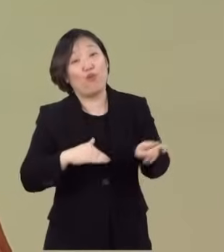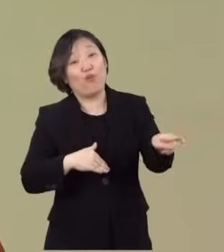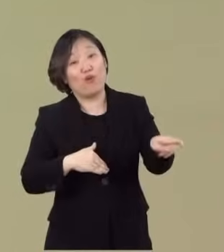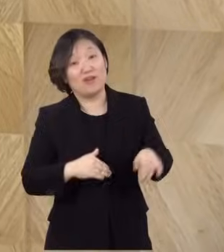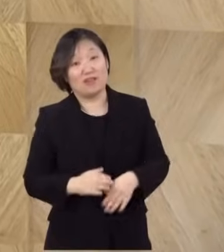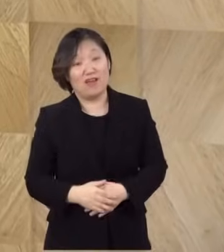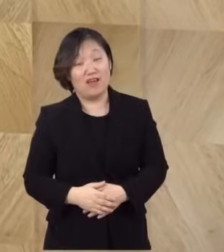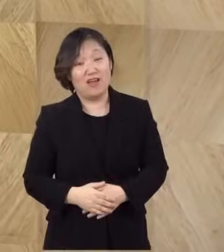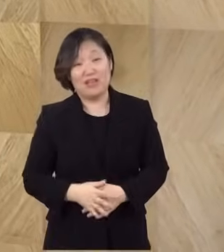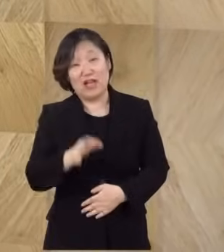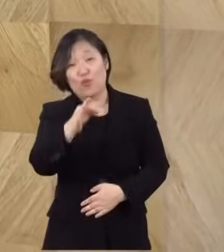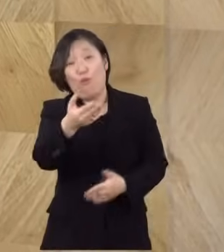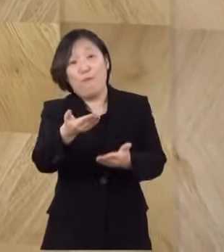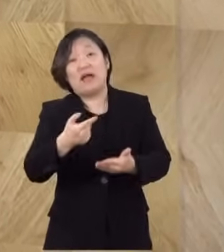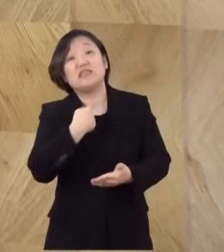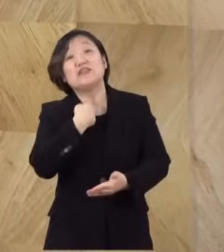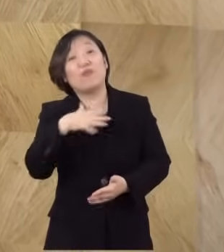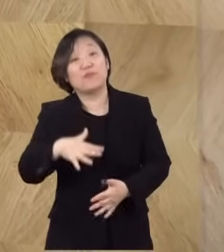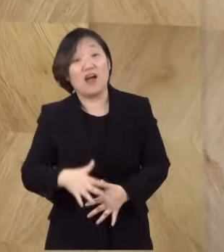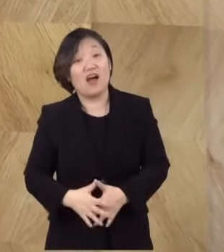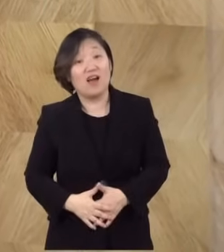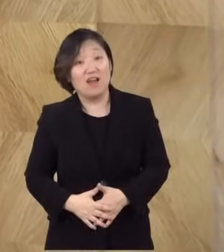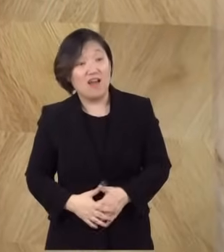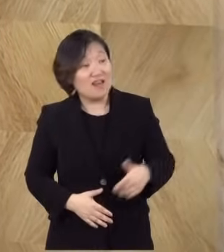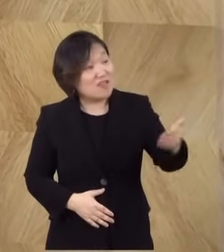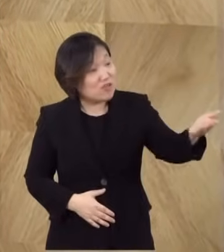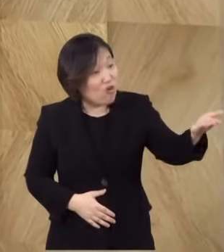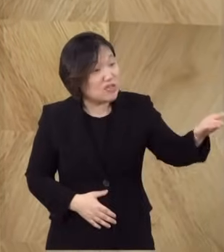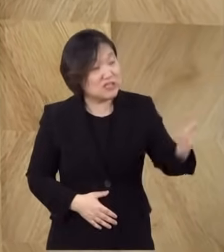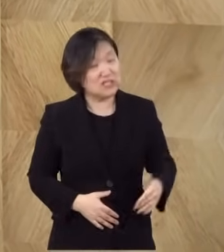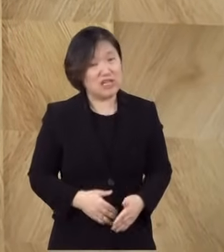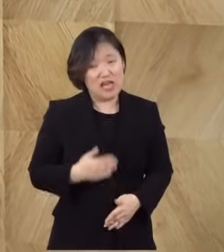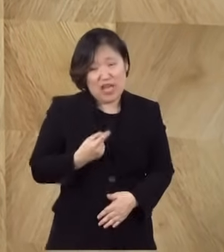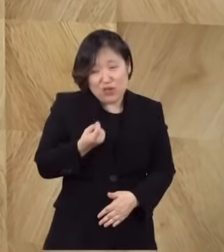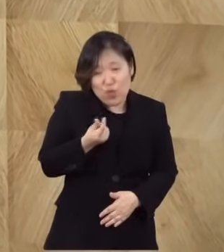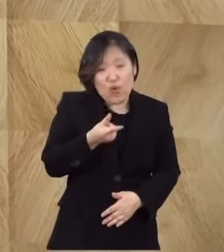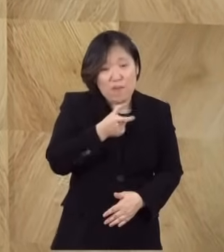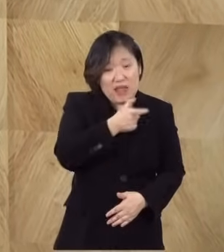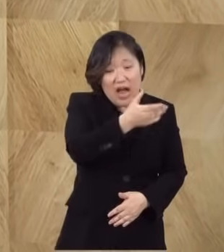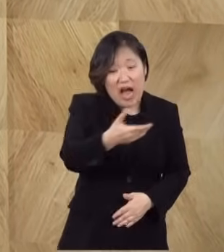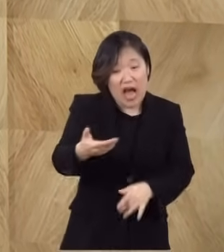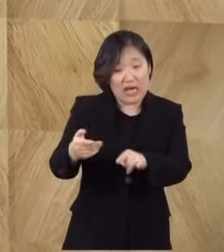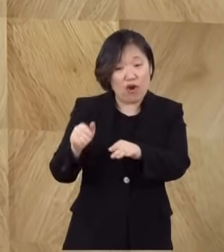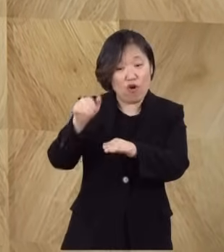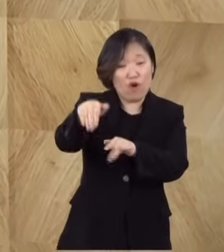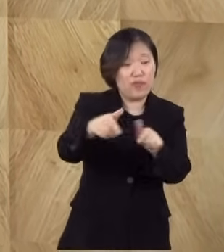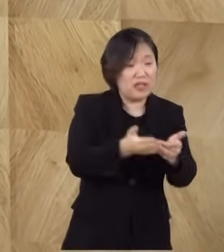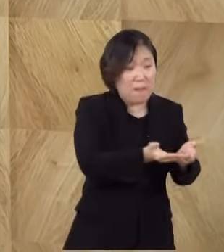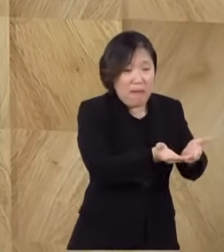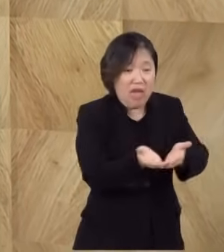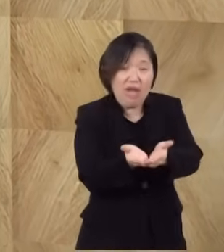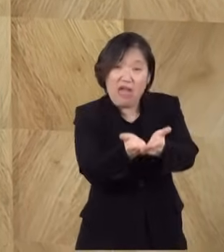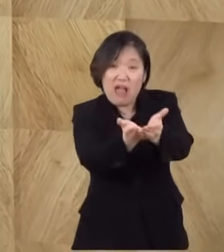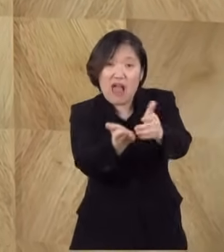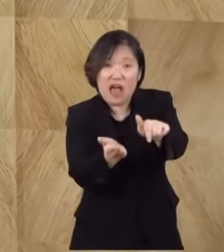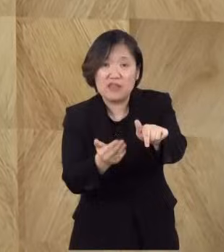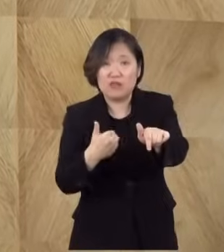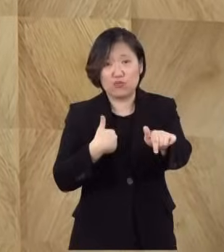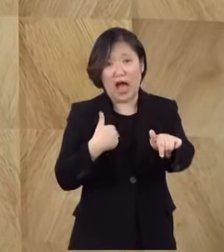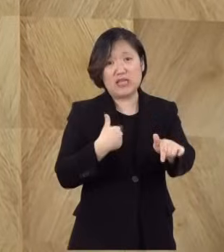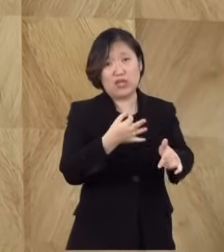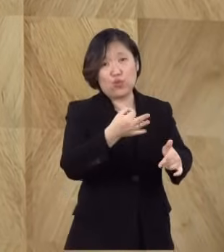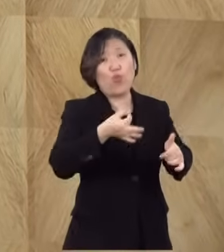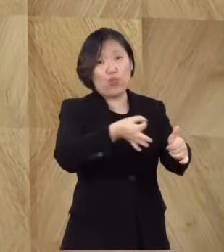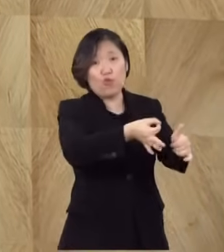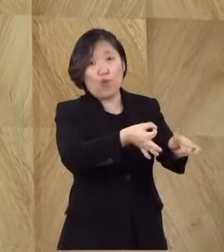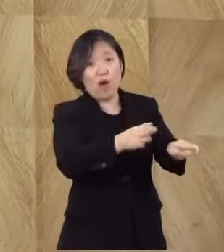없었는데 그대는이 작은 강을 하나 건너기 위해서 배를 타도 그